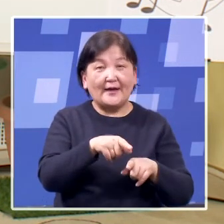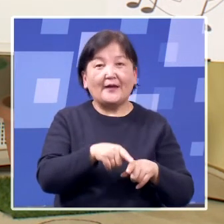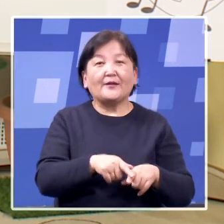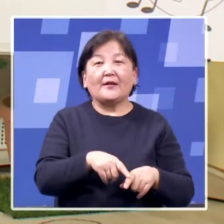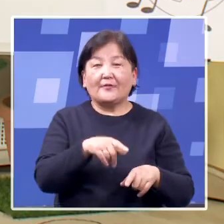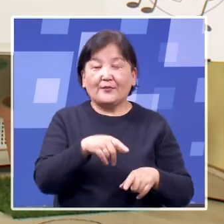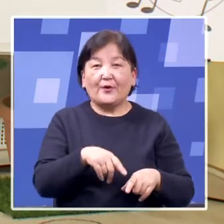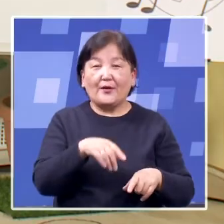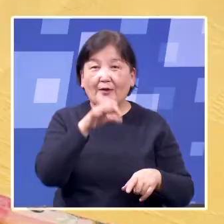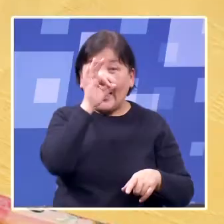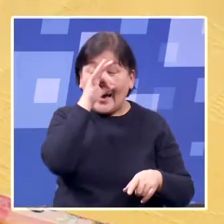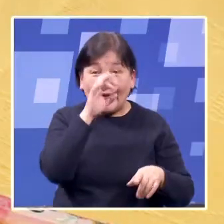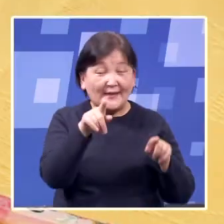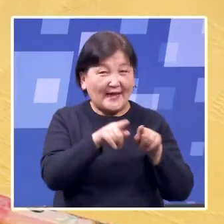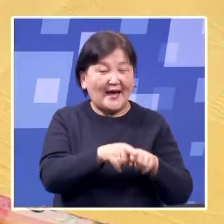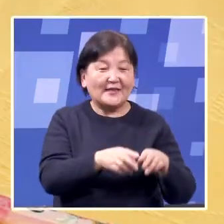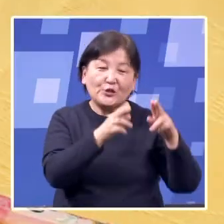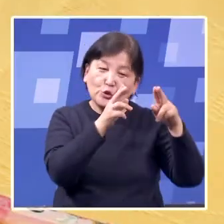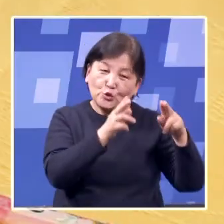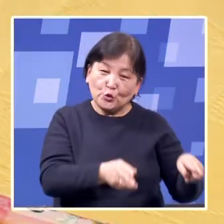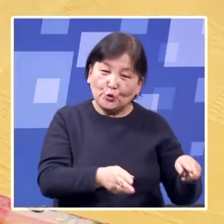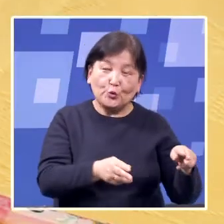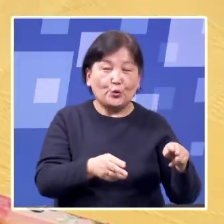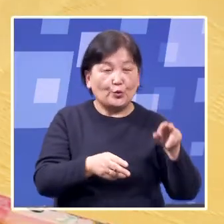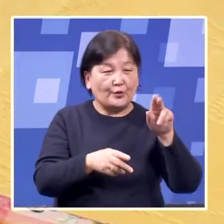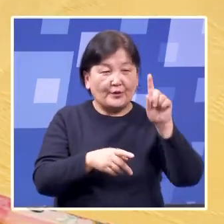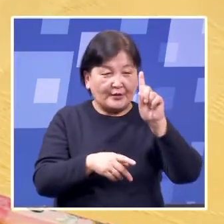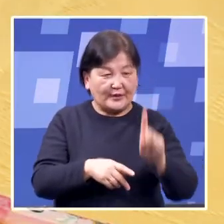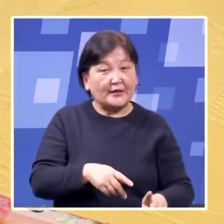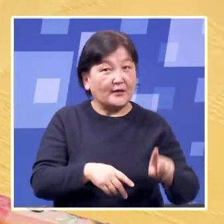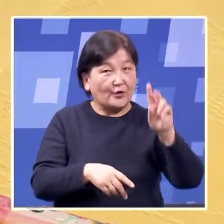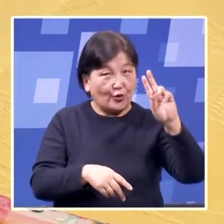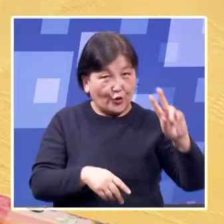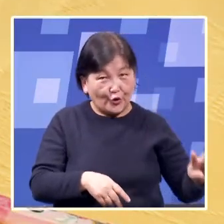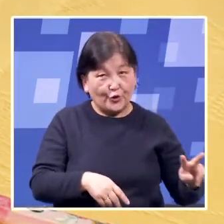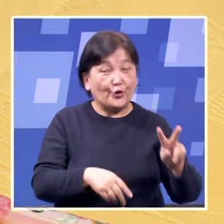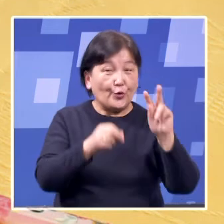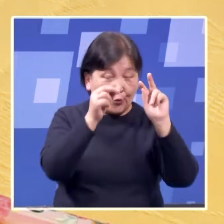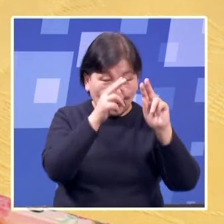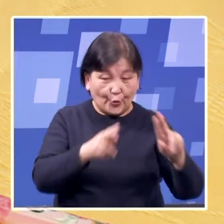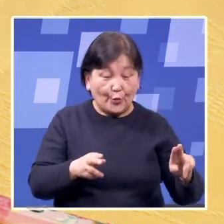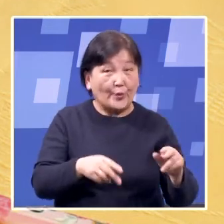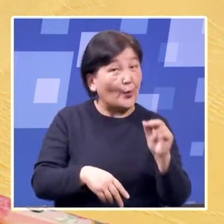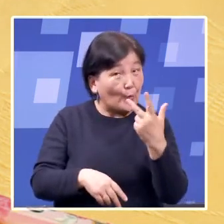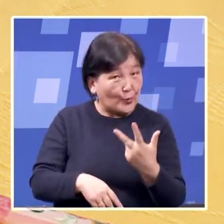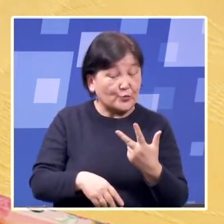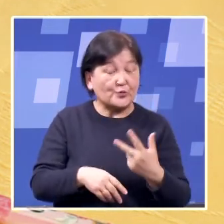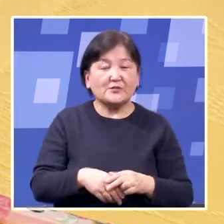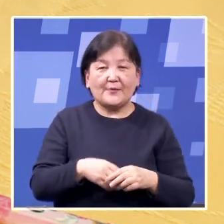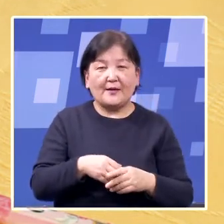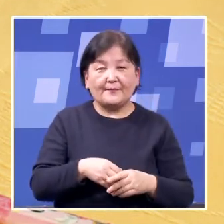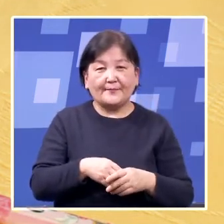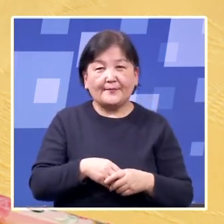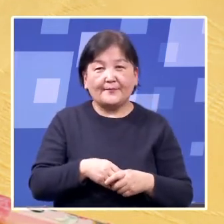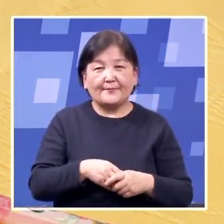зурна. За, гурван шулуун зураас зурлаа. 1 2 3. За,